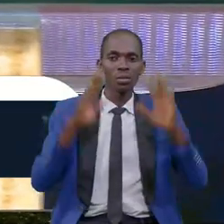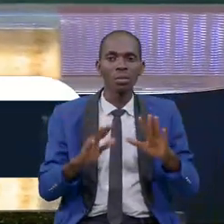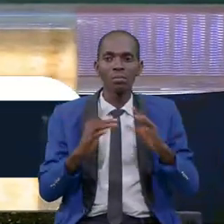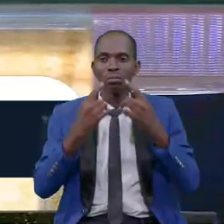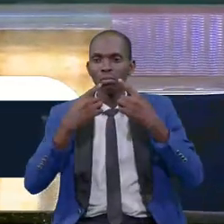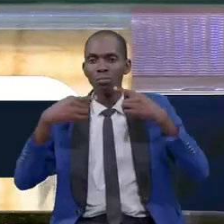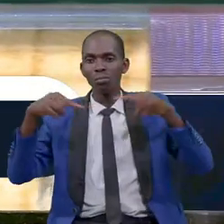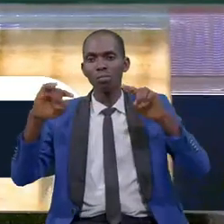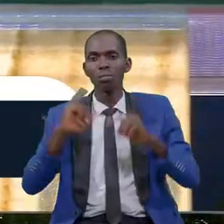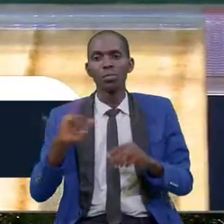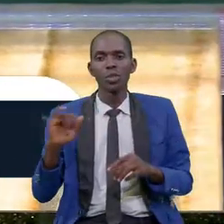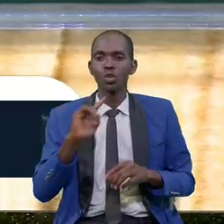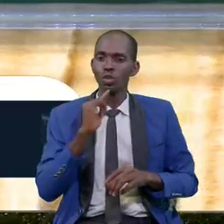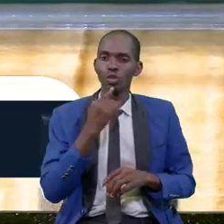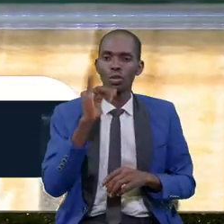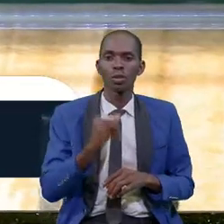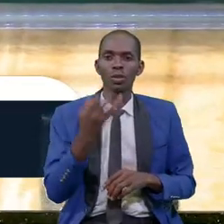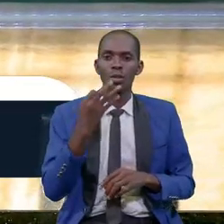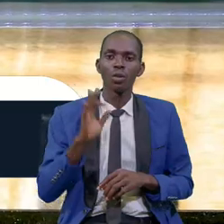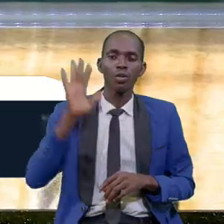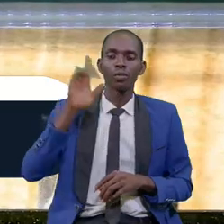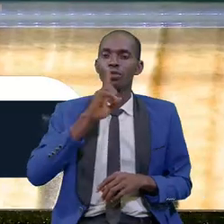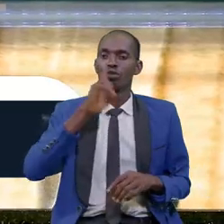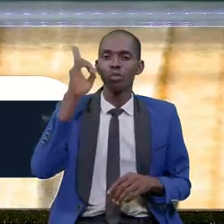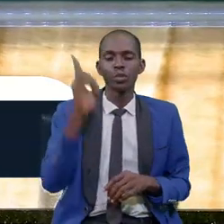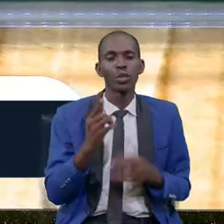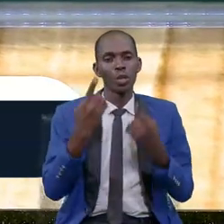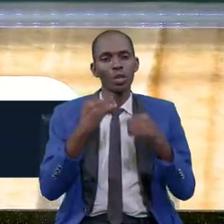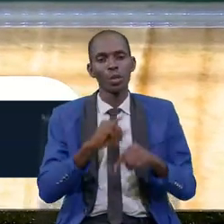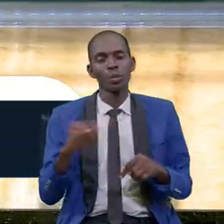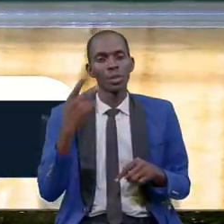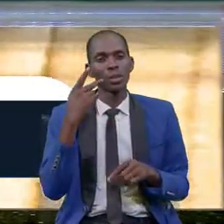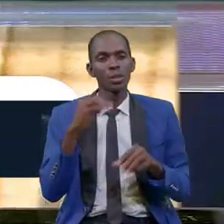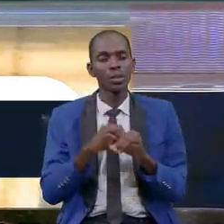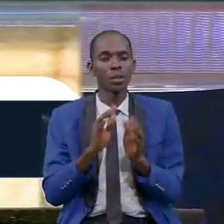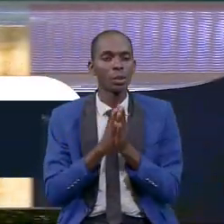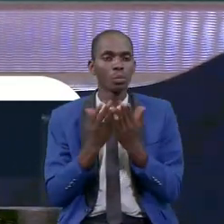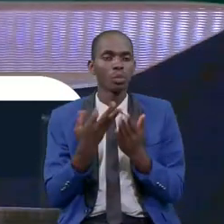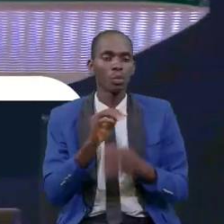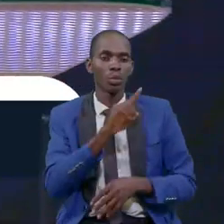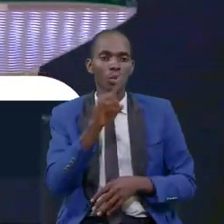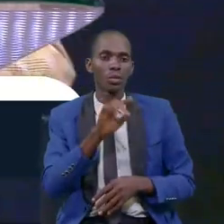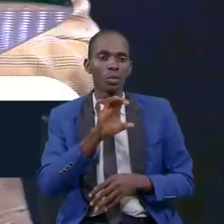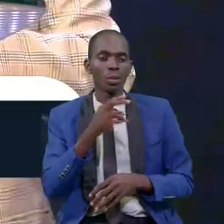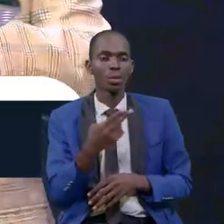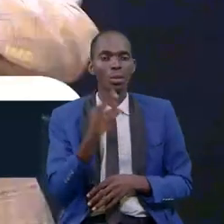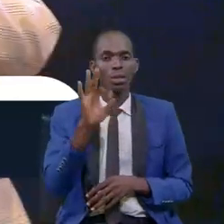les annonceurs consacrés proclamant sérieusement son avènement certain.